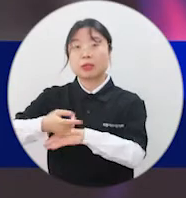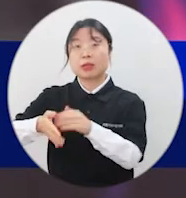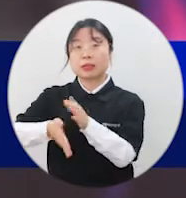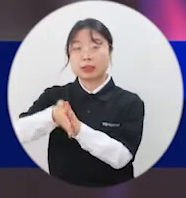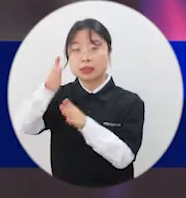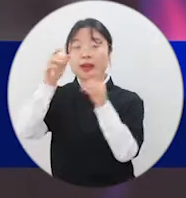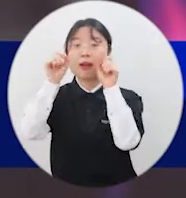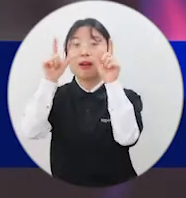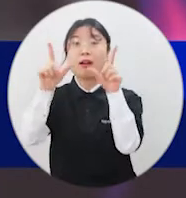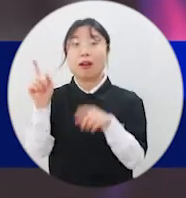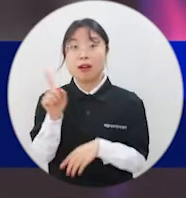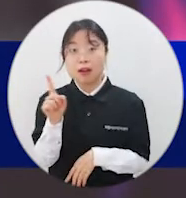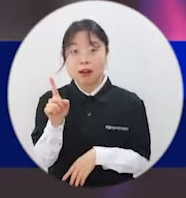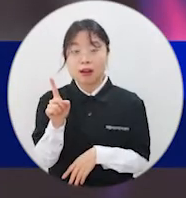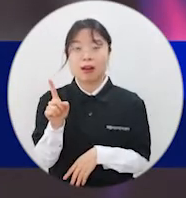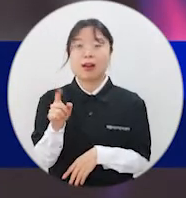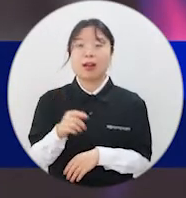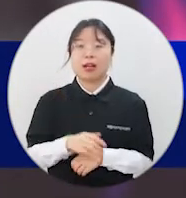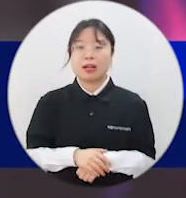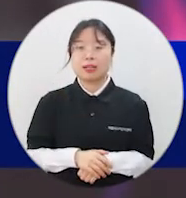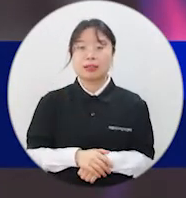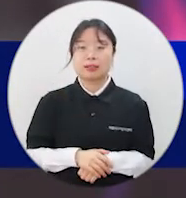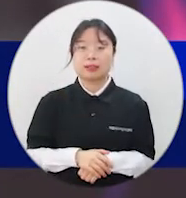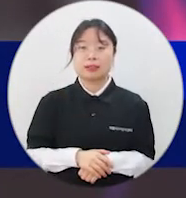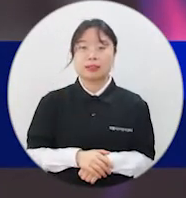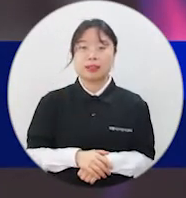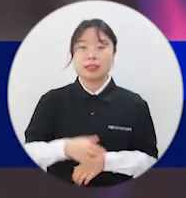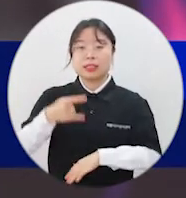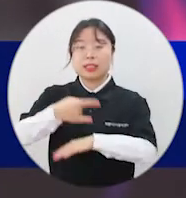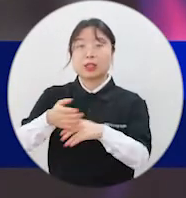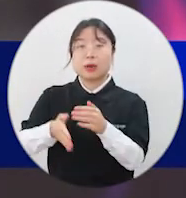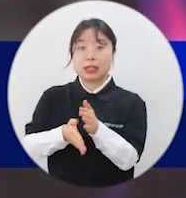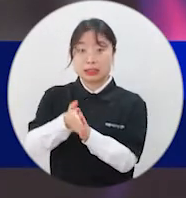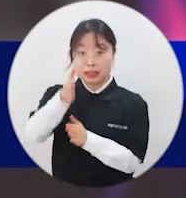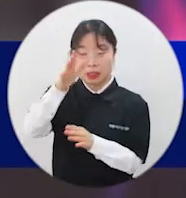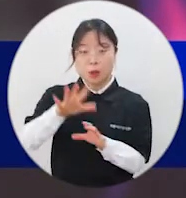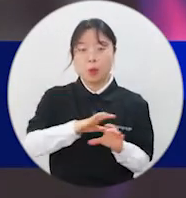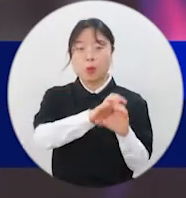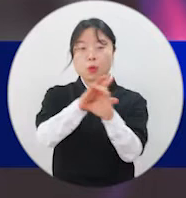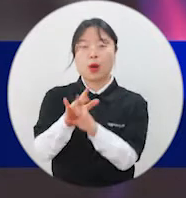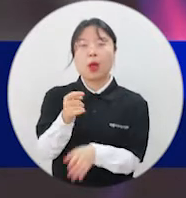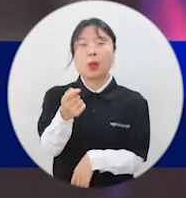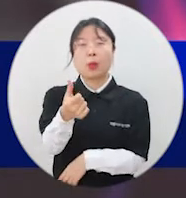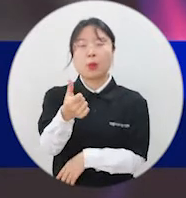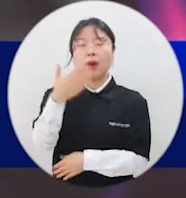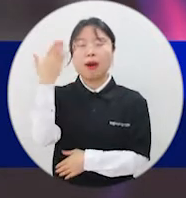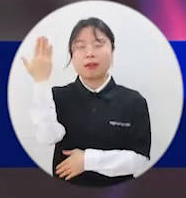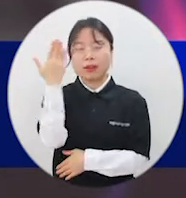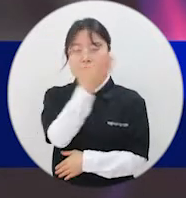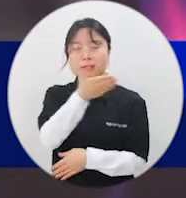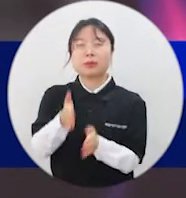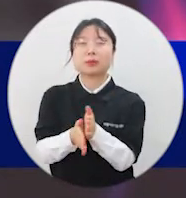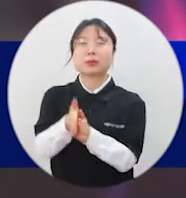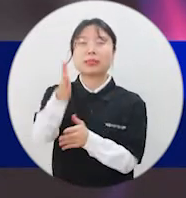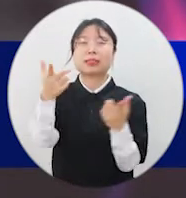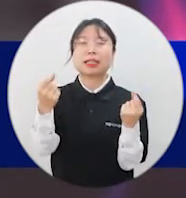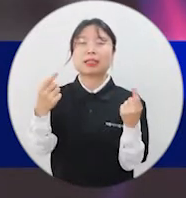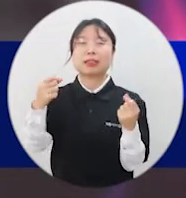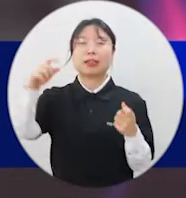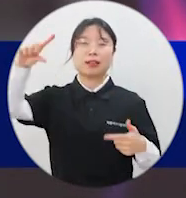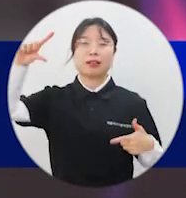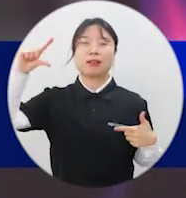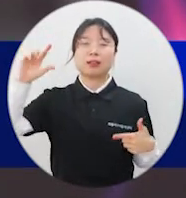있습니다. 모든 분들이 어려워하는 속에서 의왕시는 정말 청정도시다라고 하는 그런 좋은 이미지를 갖는